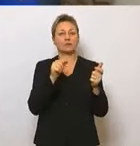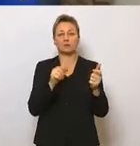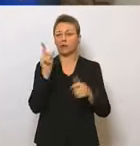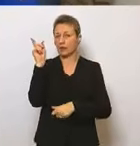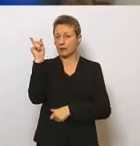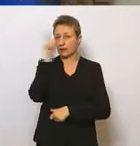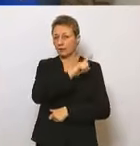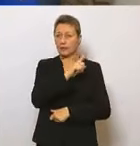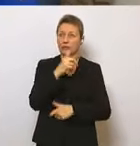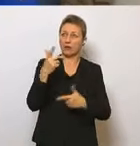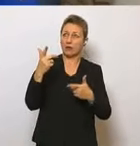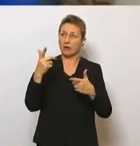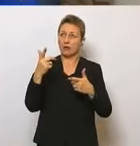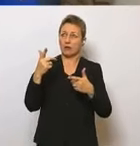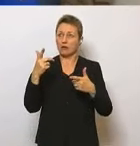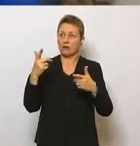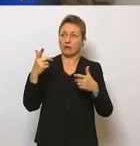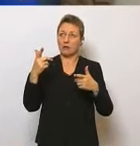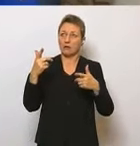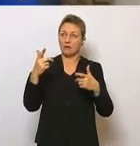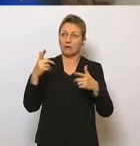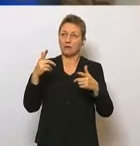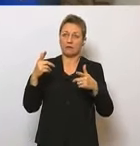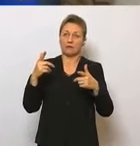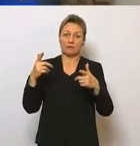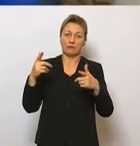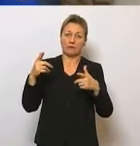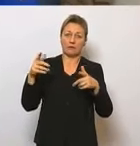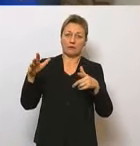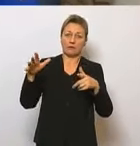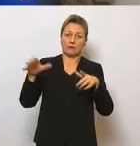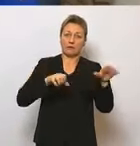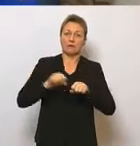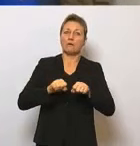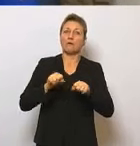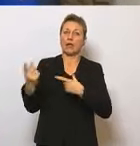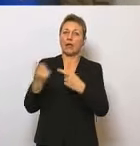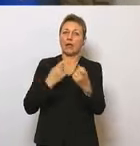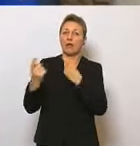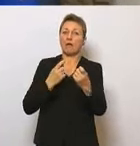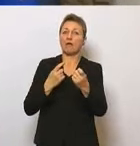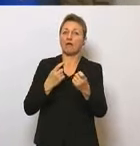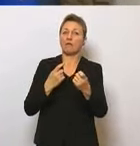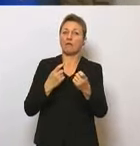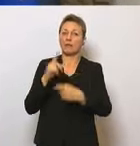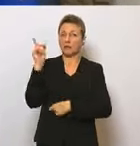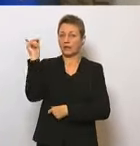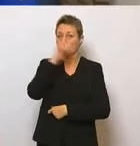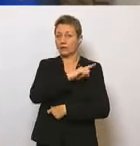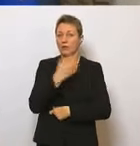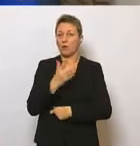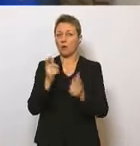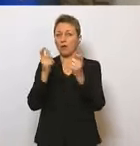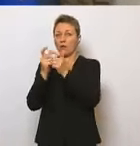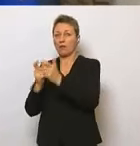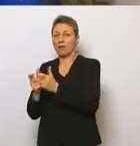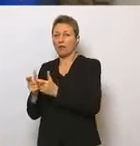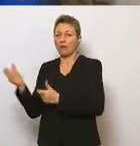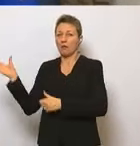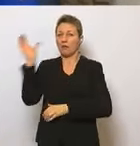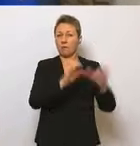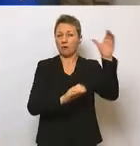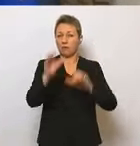ses clients, eh bien, il est difficile d'attirer des investissements dans vos processus